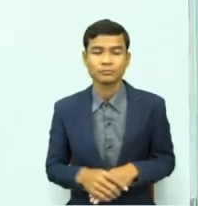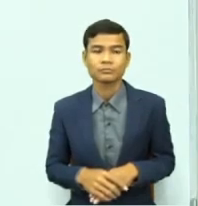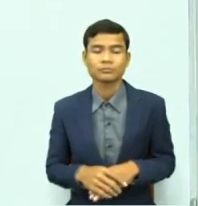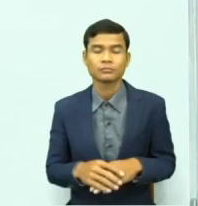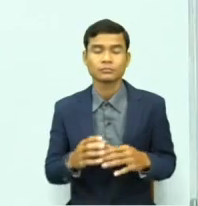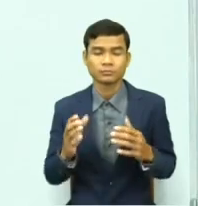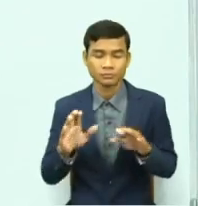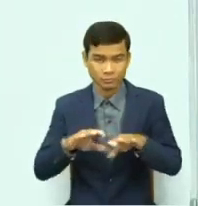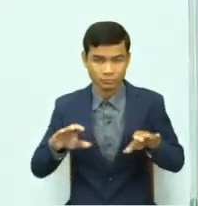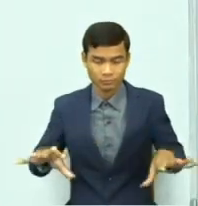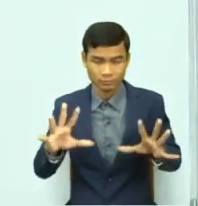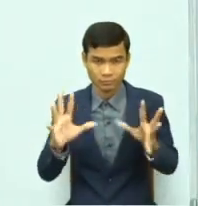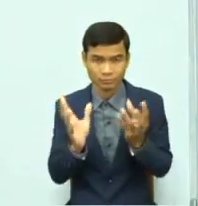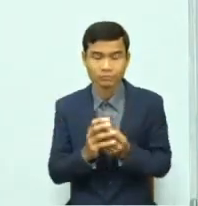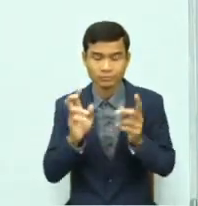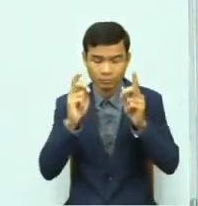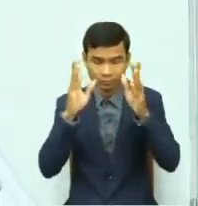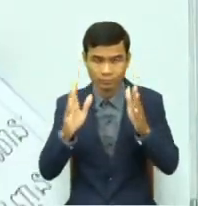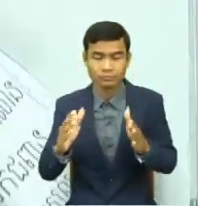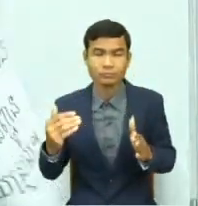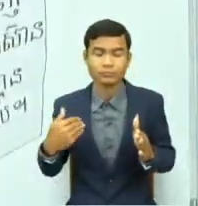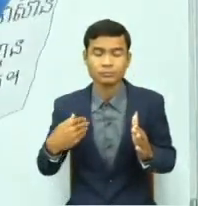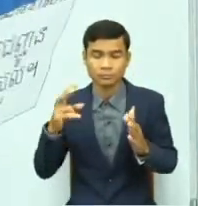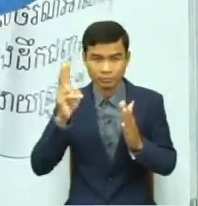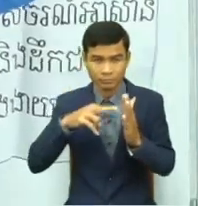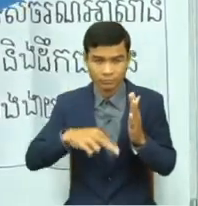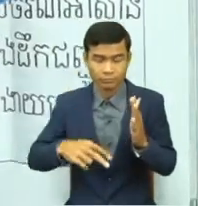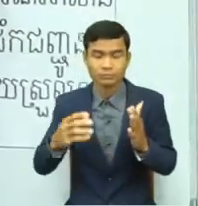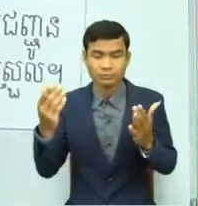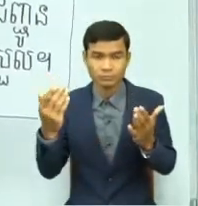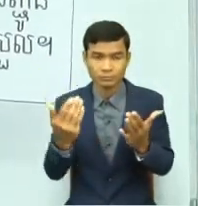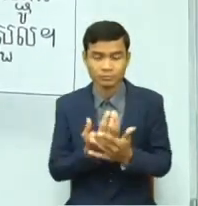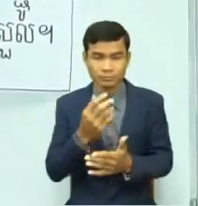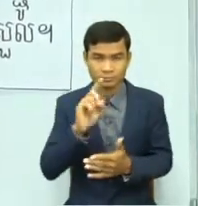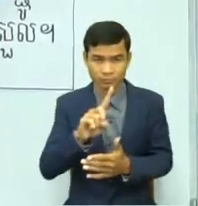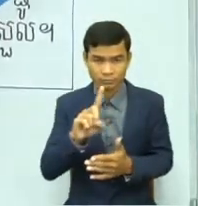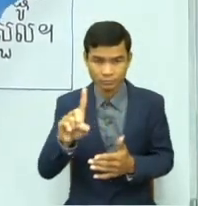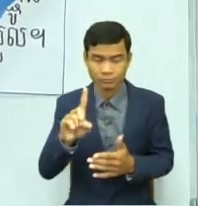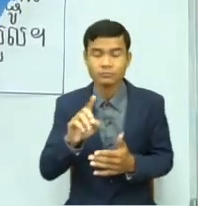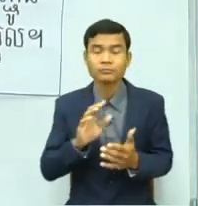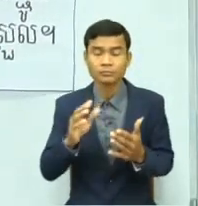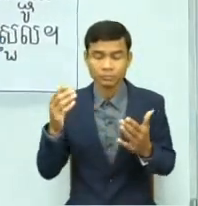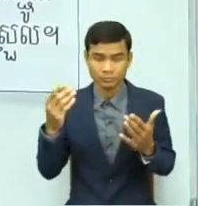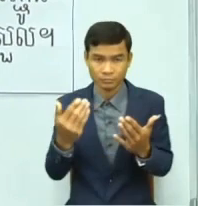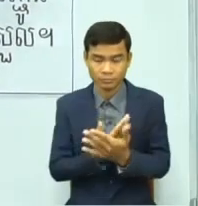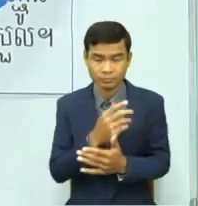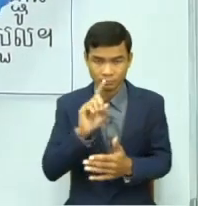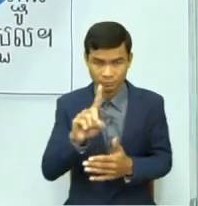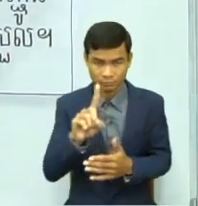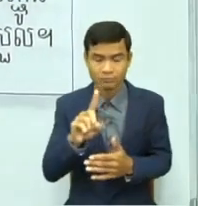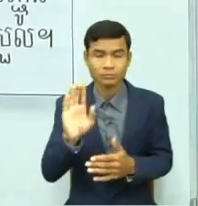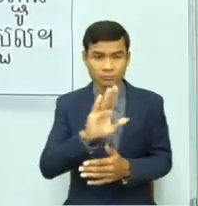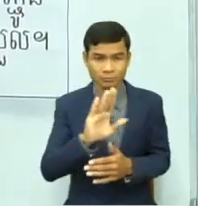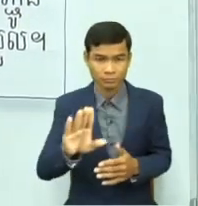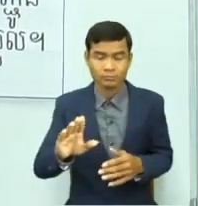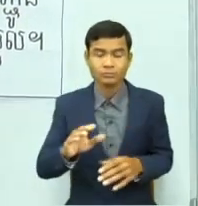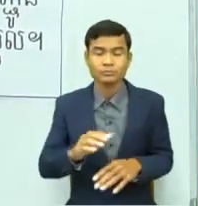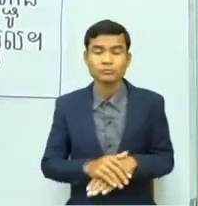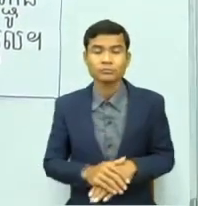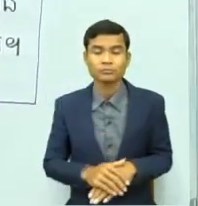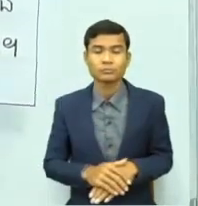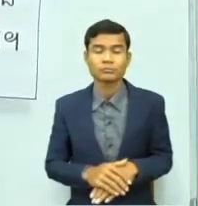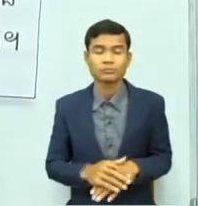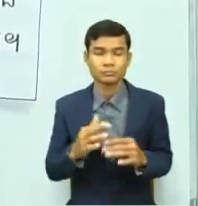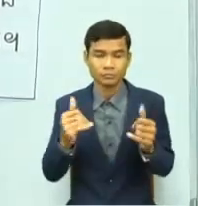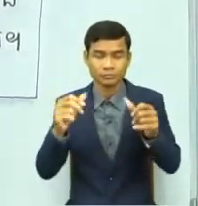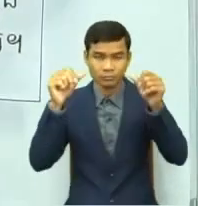chán chấm con từng ác này nè kêu nâng miên ắt bật mây muối cha sầm rập con từng ác này cha lấy con mưa mau